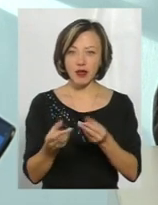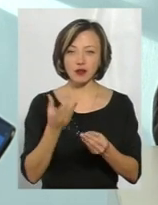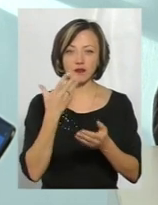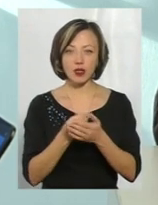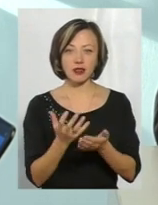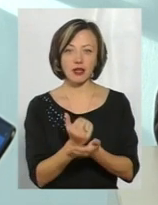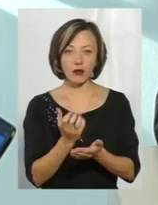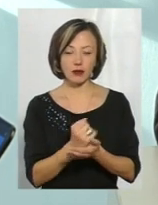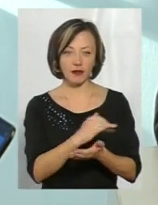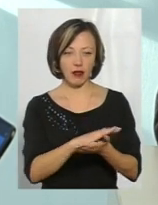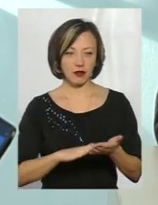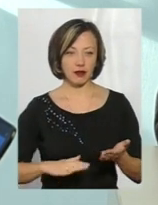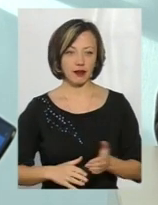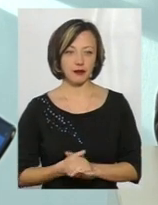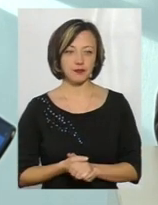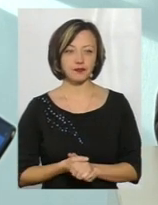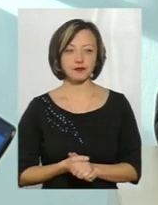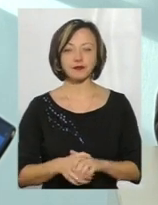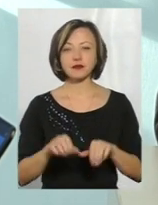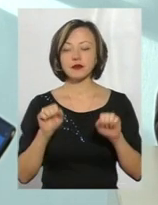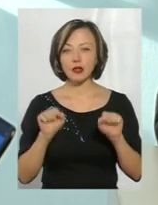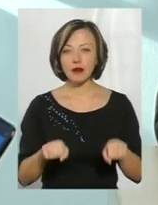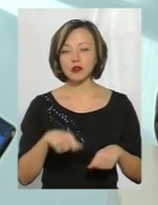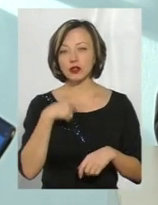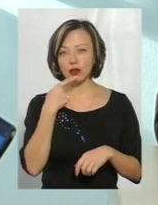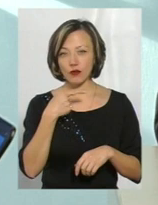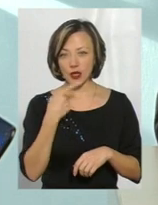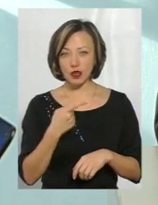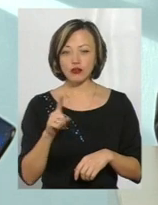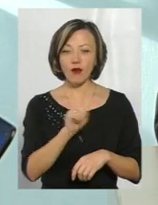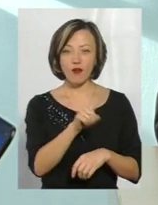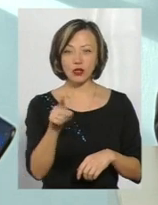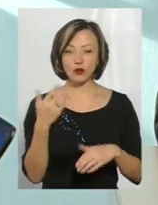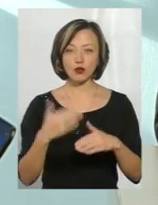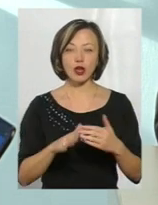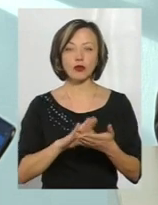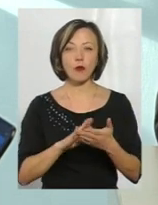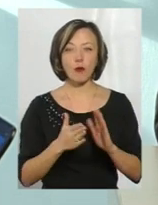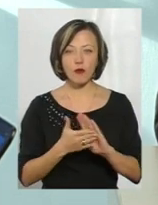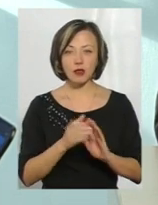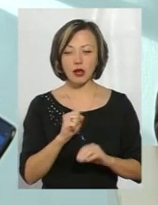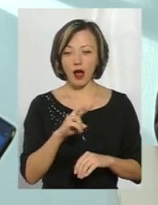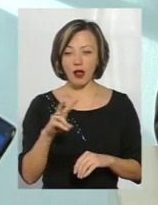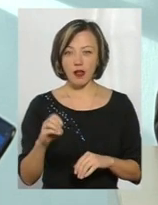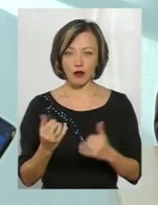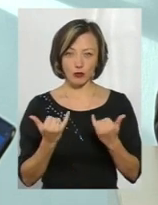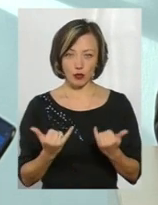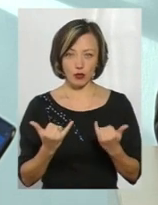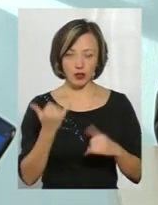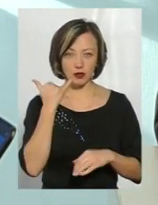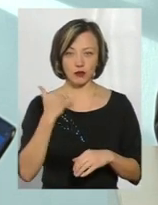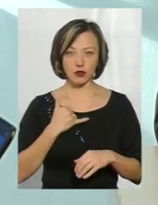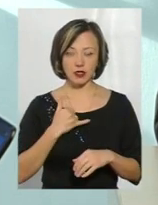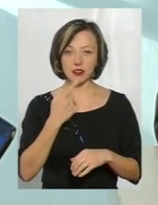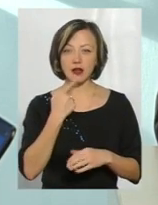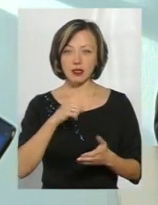далі. І, ну, можна говорити про те, що вони, певно, домовились, але оскільки от буквально от сьогодні ми телефонували там